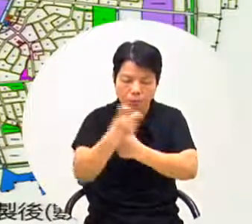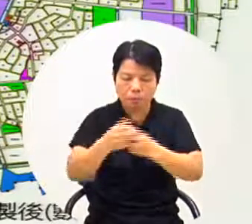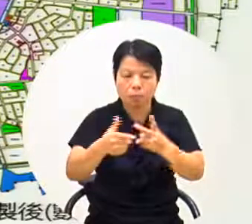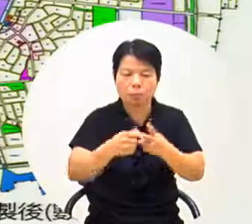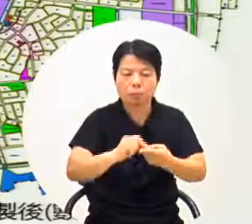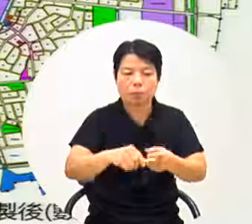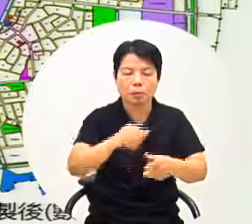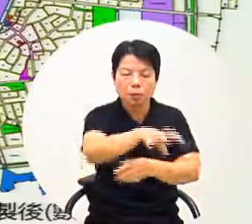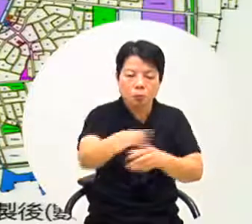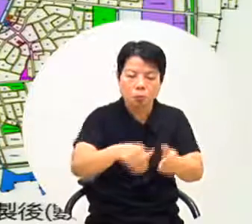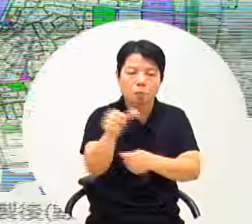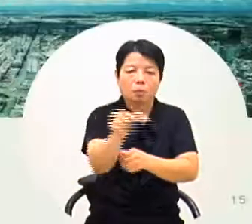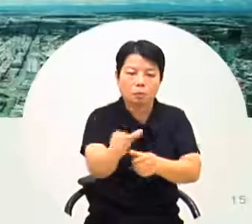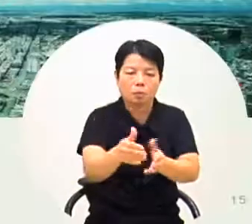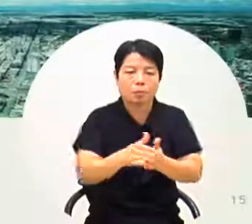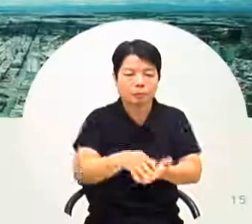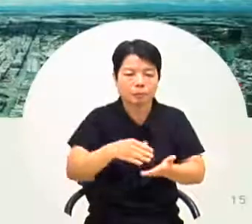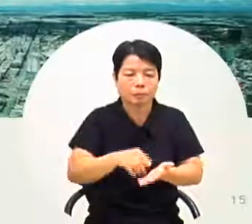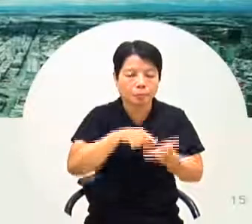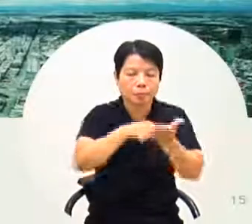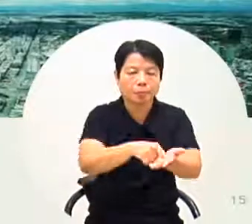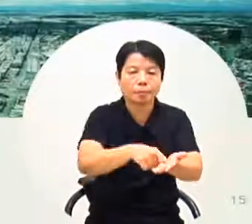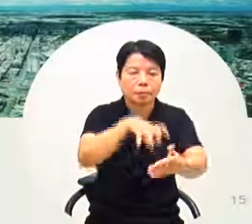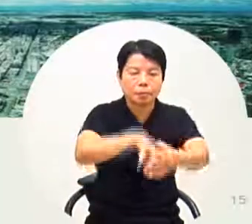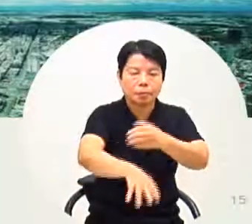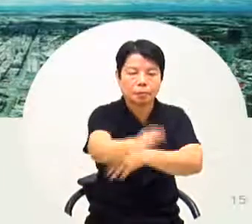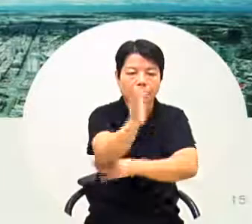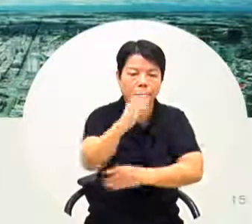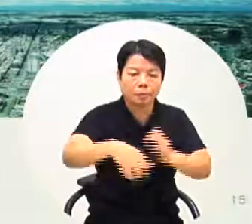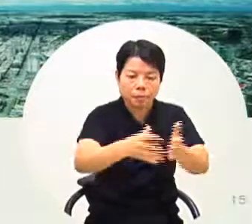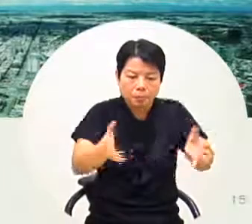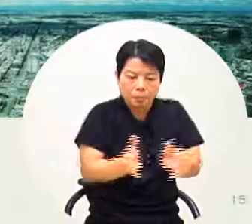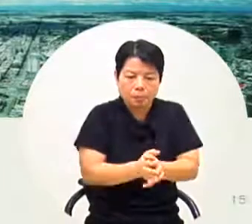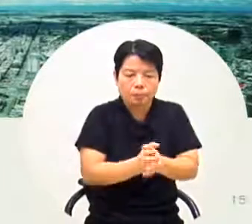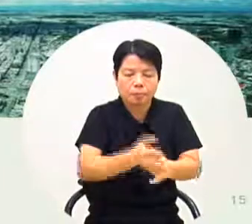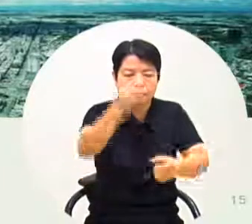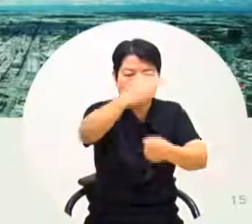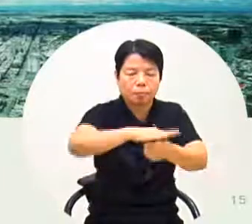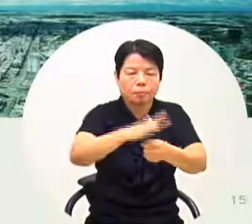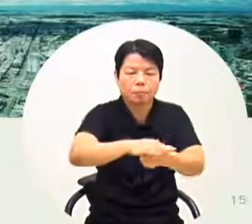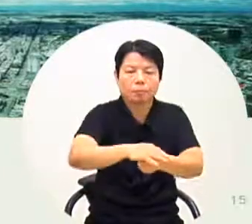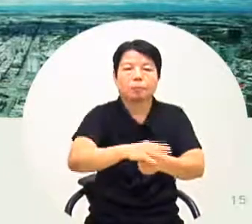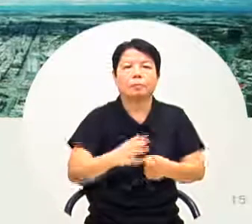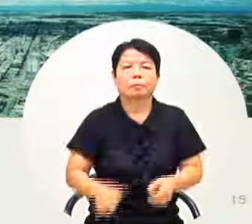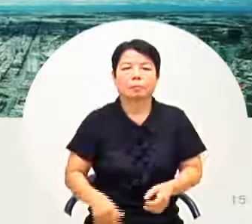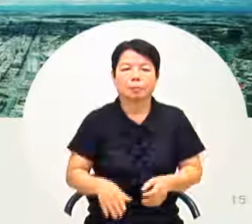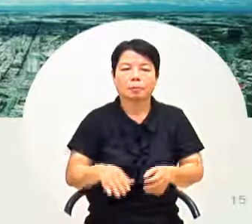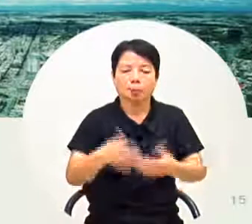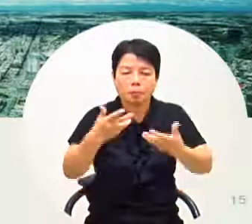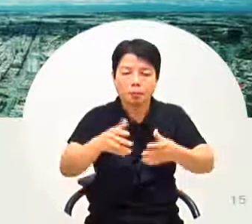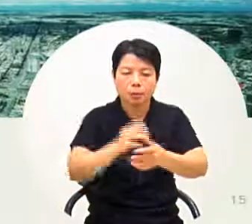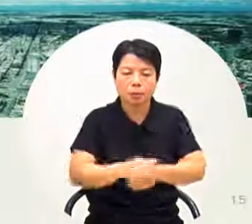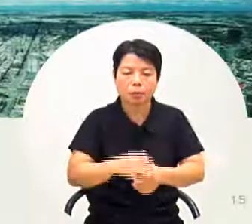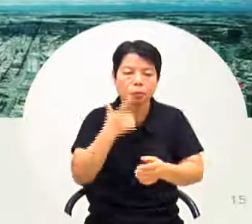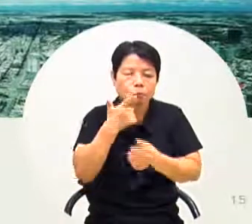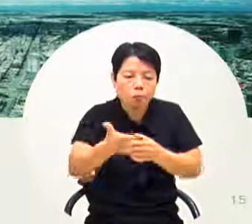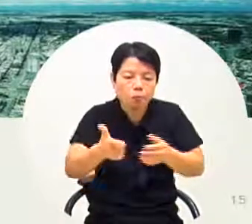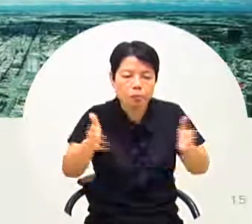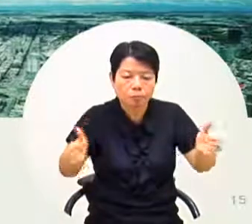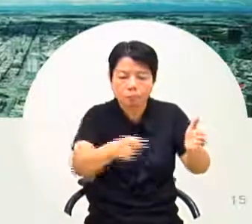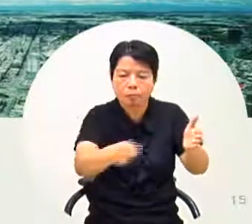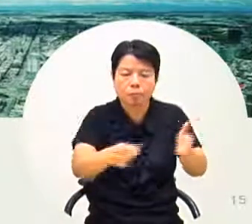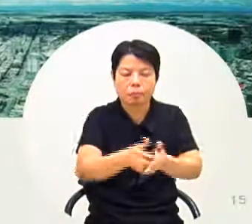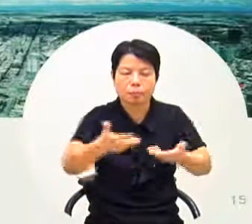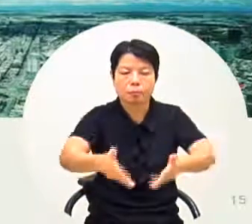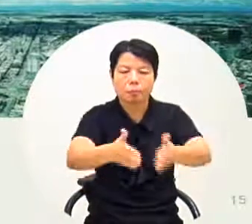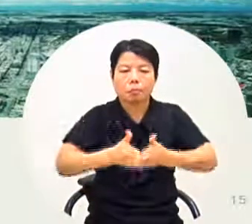中。那我想，以上是把市都委会这半年来 较为重要的业务呢来